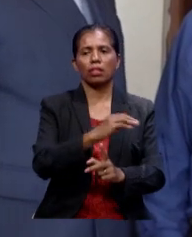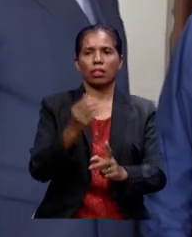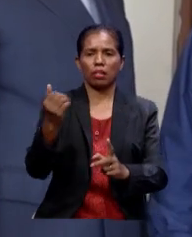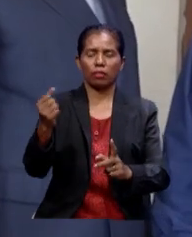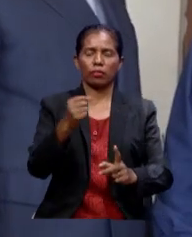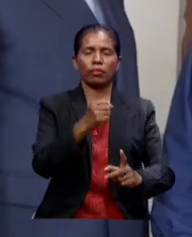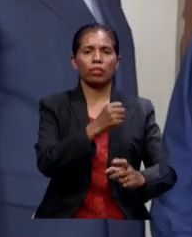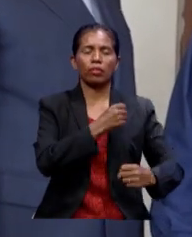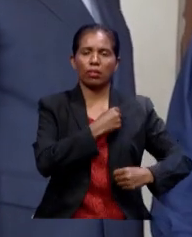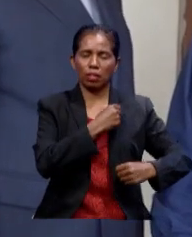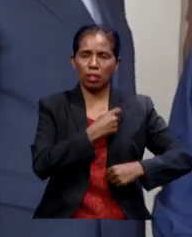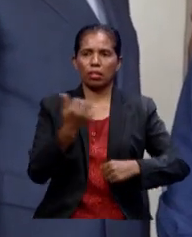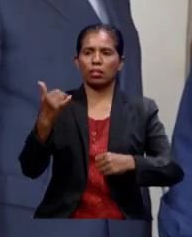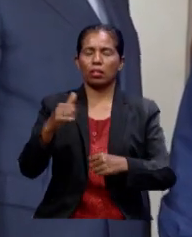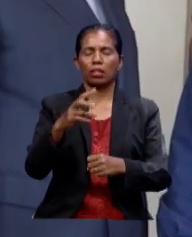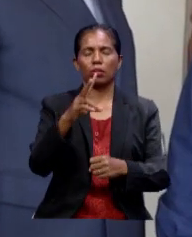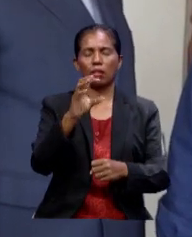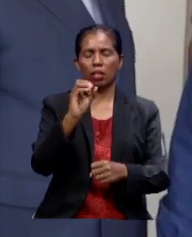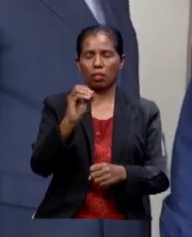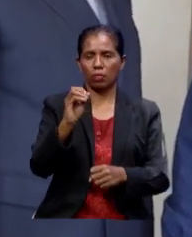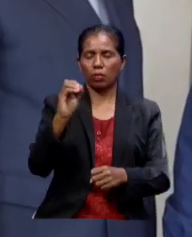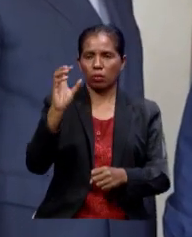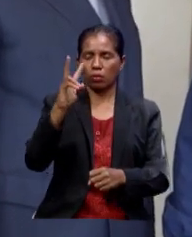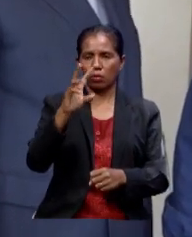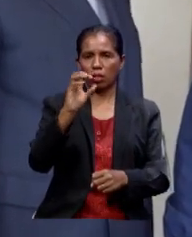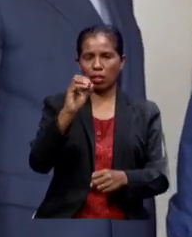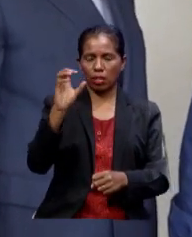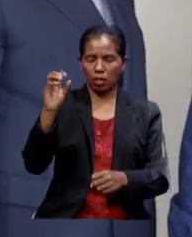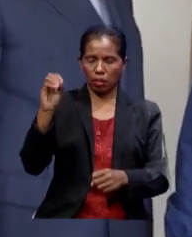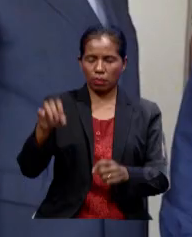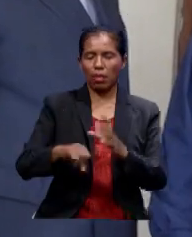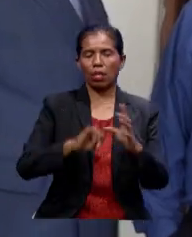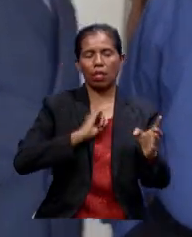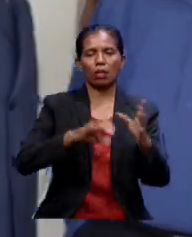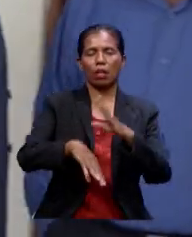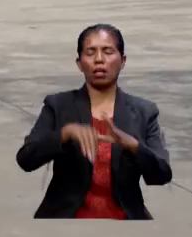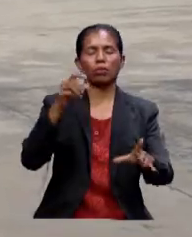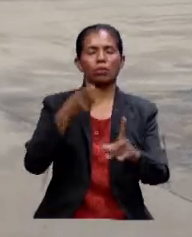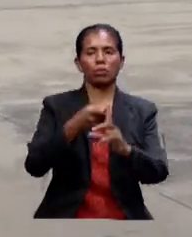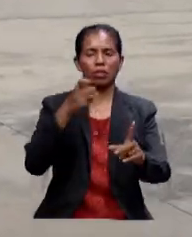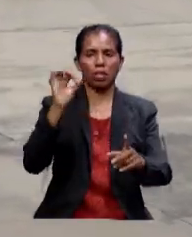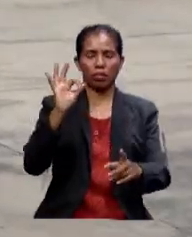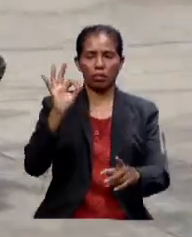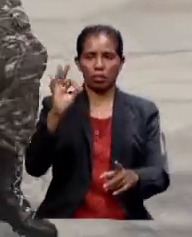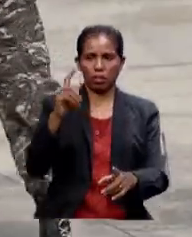ia eleu how sai Jose Valentil sai raiat.